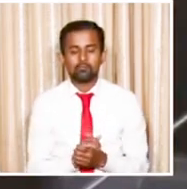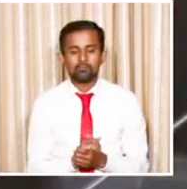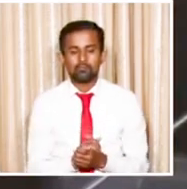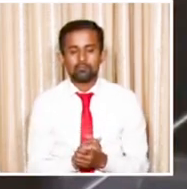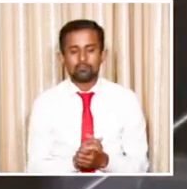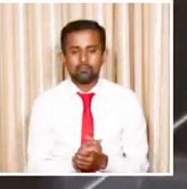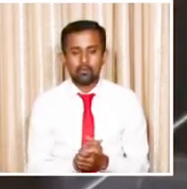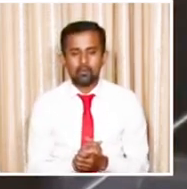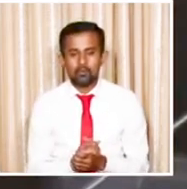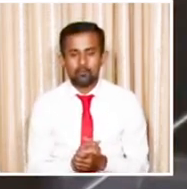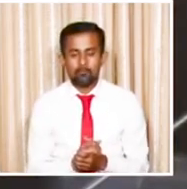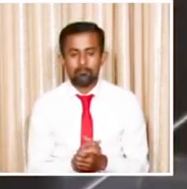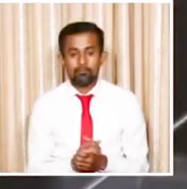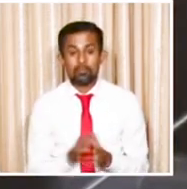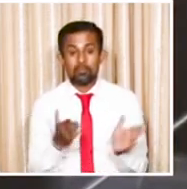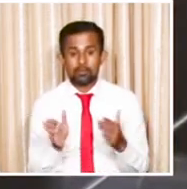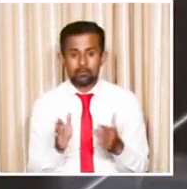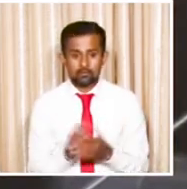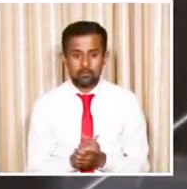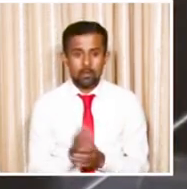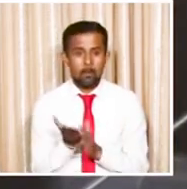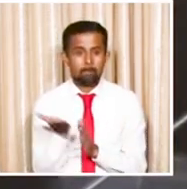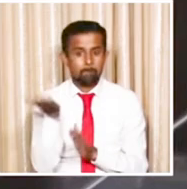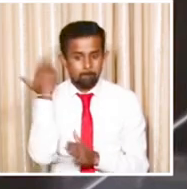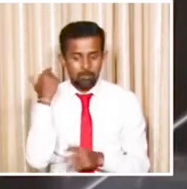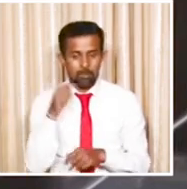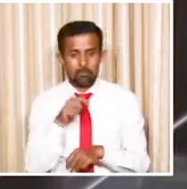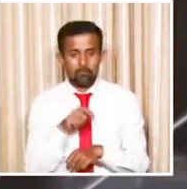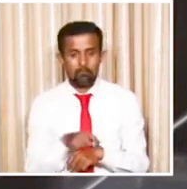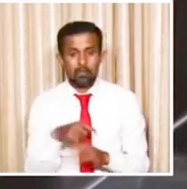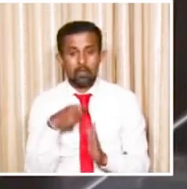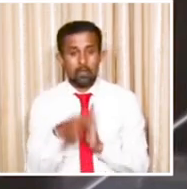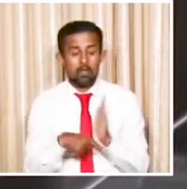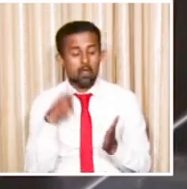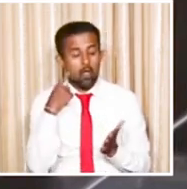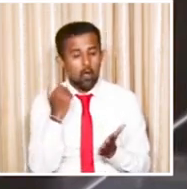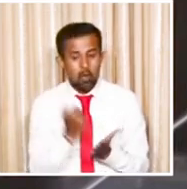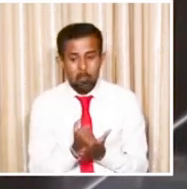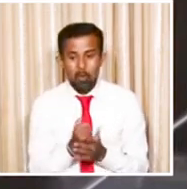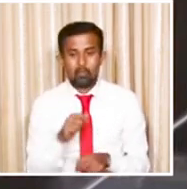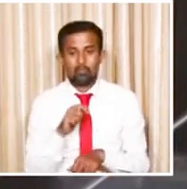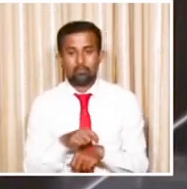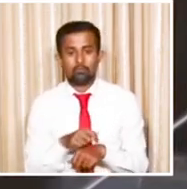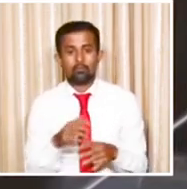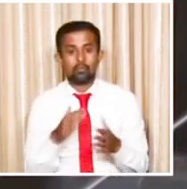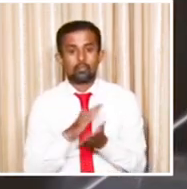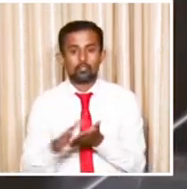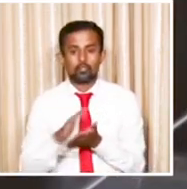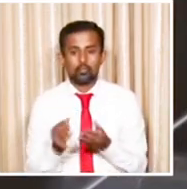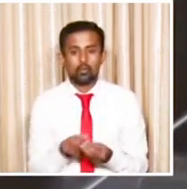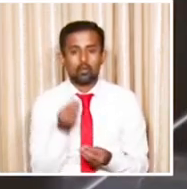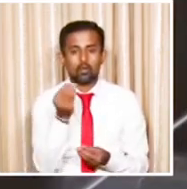එතකොට මේක මොකද්ද කරේ ඊට අමතරව දැන් පහුගිය අවස්ථාවේදී රට අමාරුවෙම වැටලා ඉන්න වෙලාවකත් මේ සහනාධාර ටික